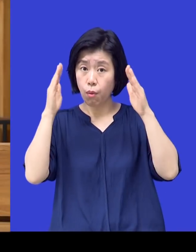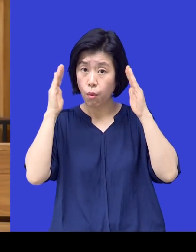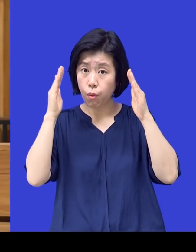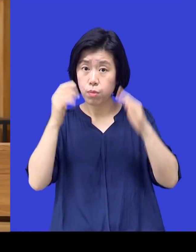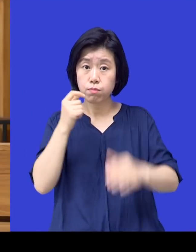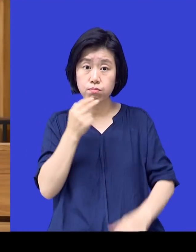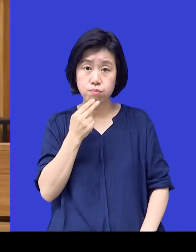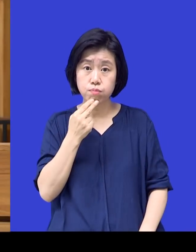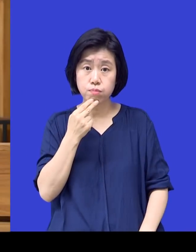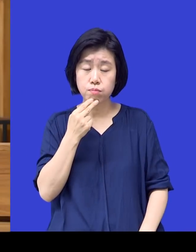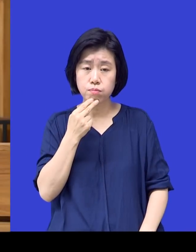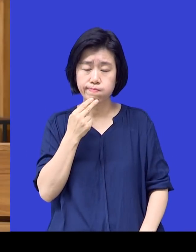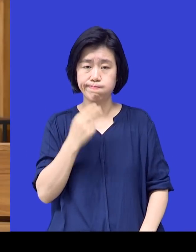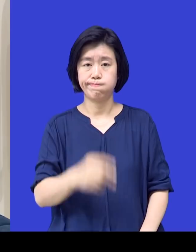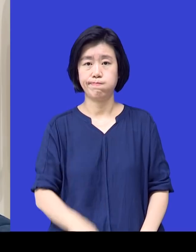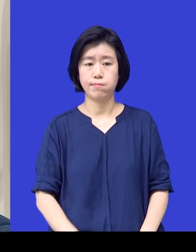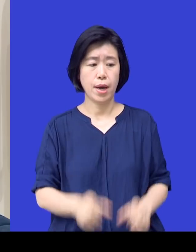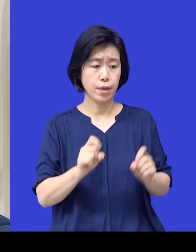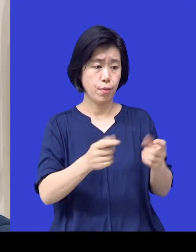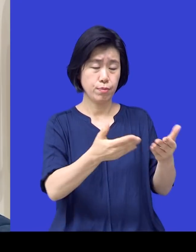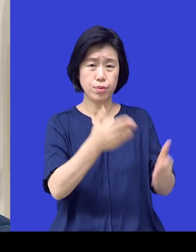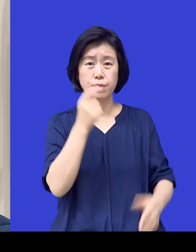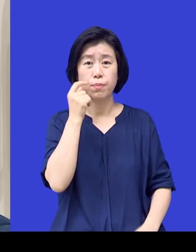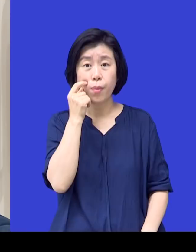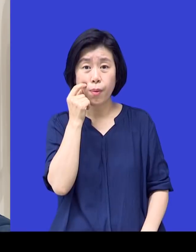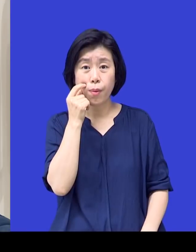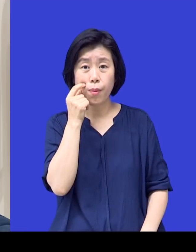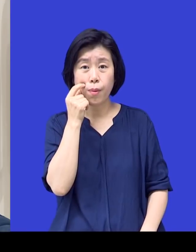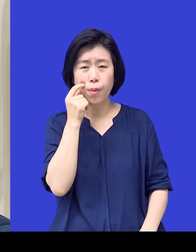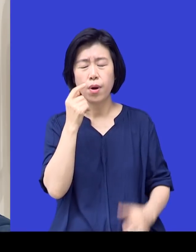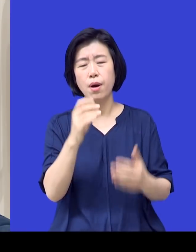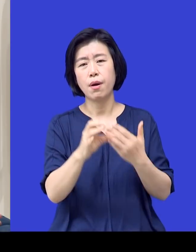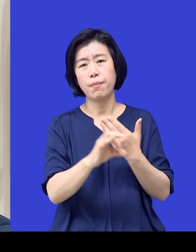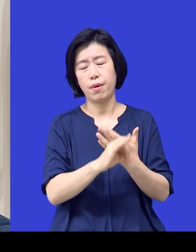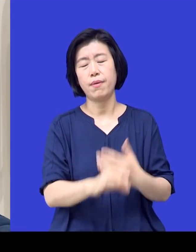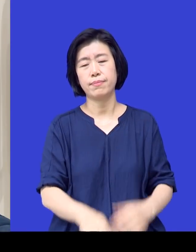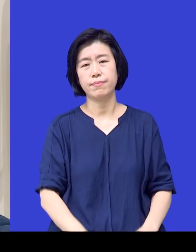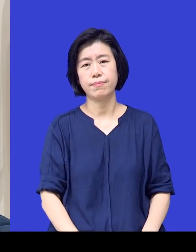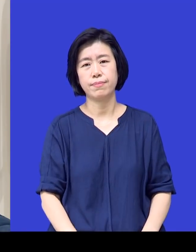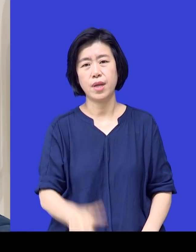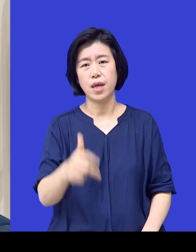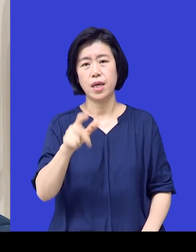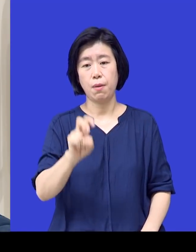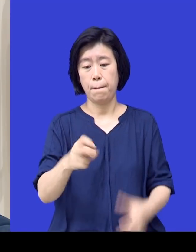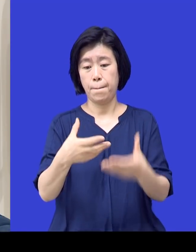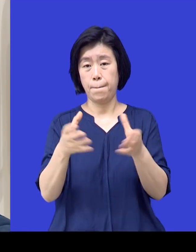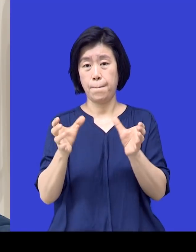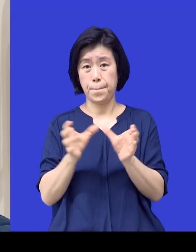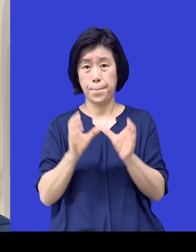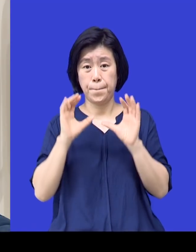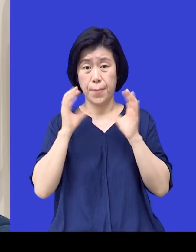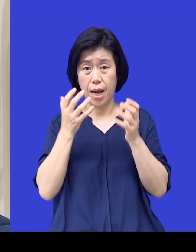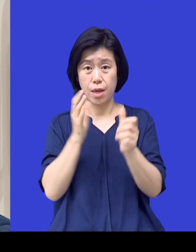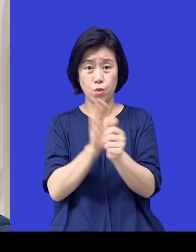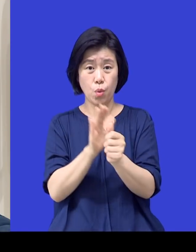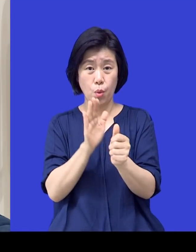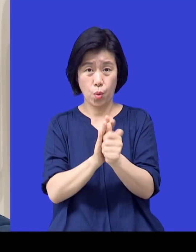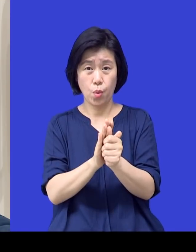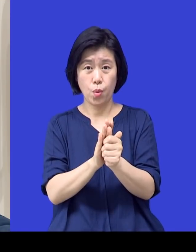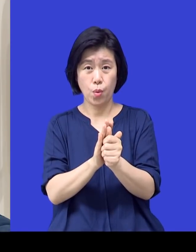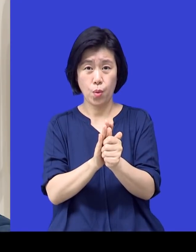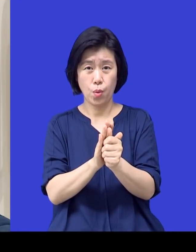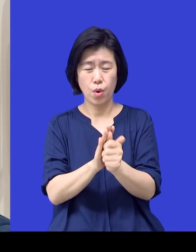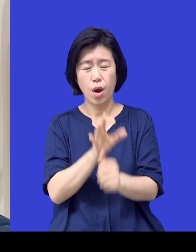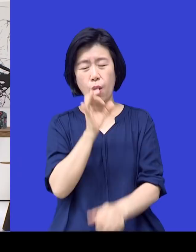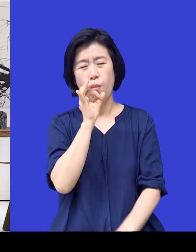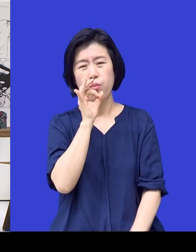못 누리고 이러면 너무나 많은 아이들이 떠날 수밖에 없는 상황이 되지 않을까라는 그 기도 제목이 저한테는